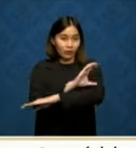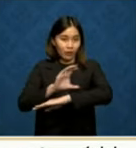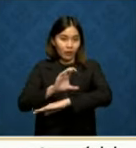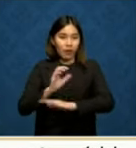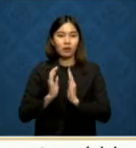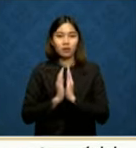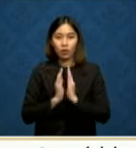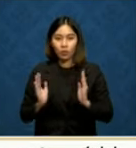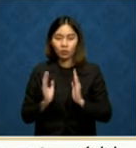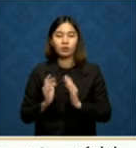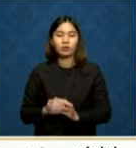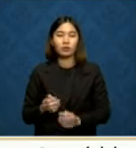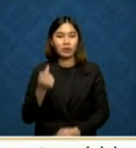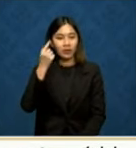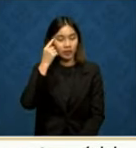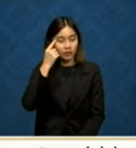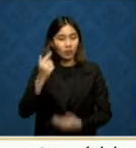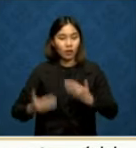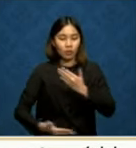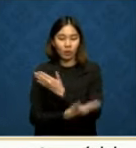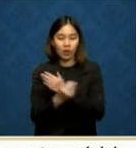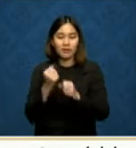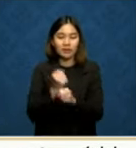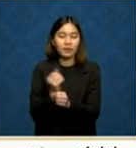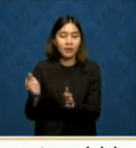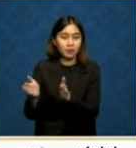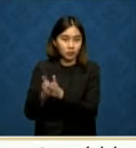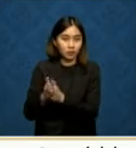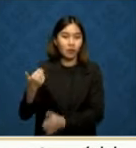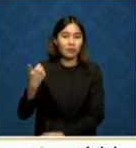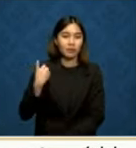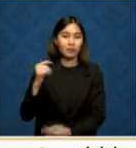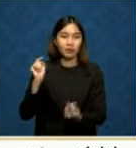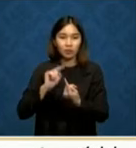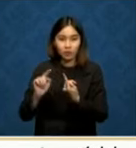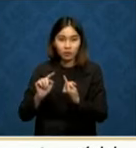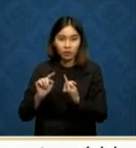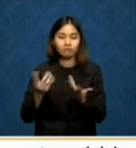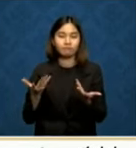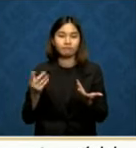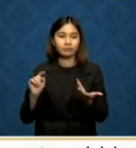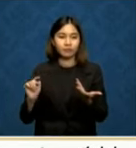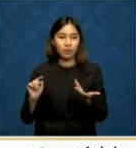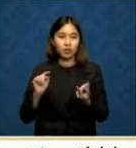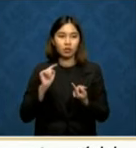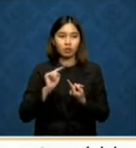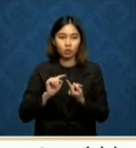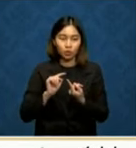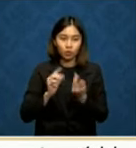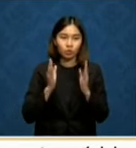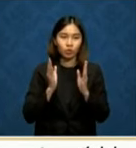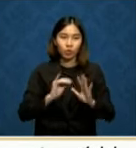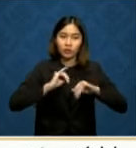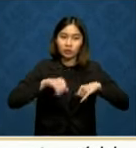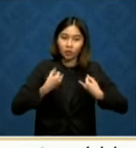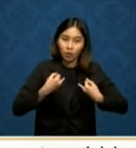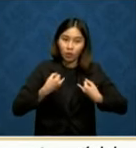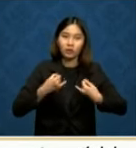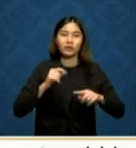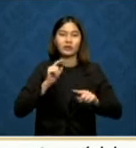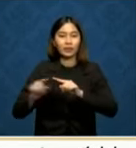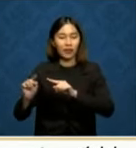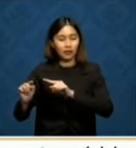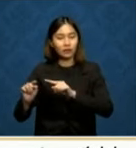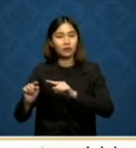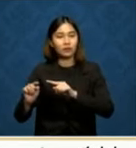ขบคณนะคะและคิดวามีอกาสได้ทำงานกัท่านแ่นอนเรื่อง ไม่วาจะเป็น ตัวพีสเดอร์ ดิ โ....ทำงาน